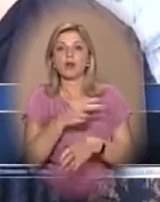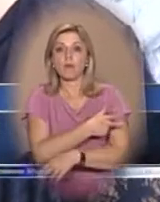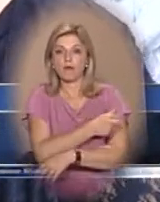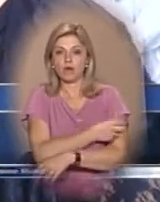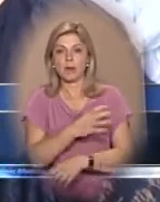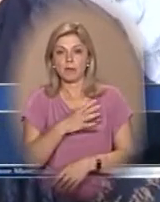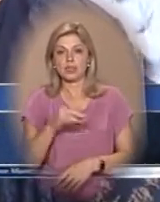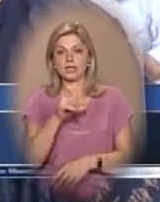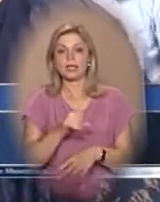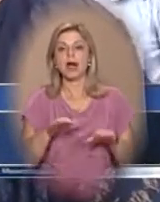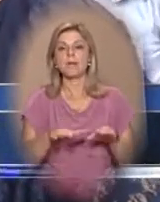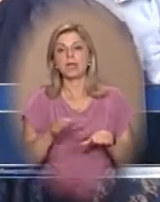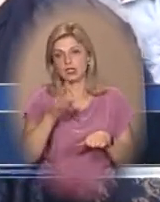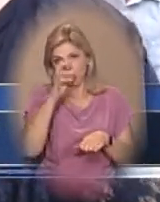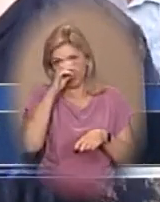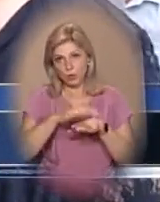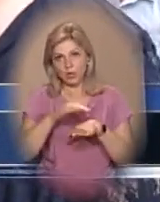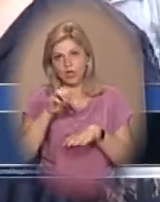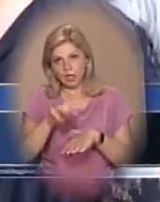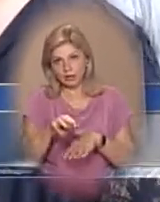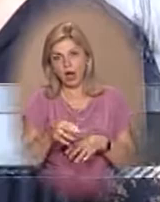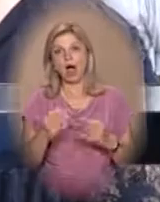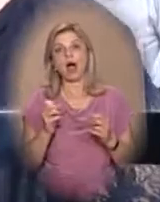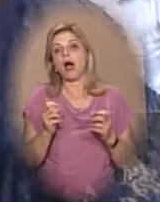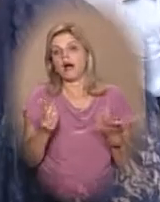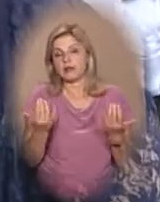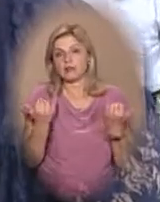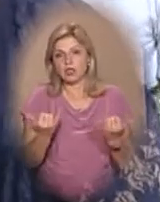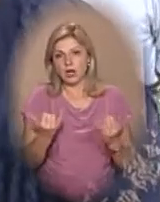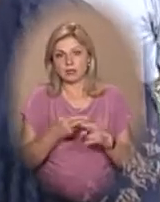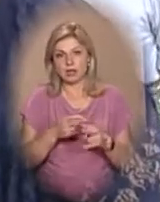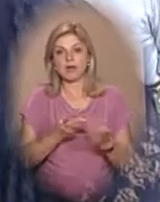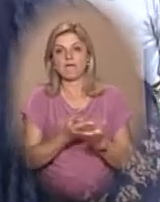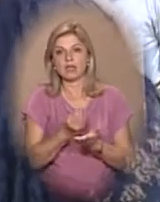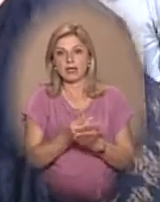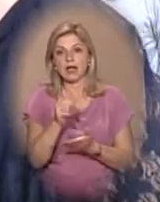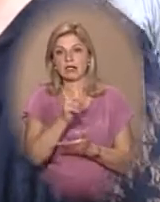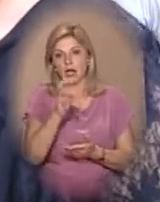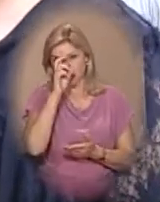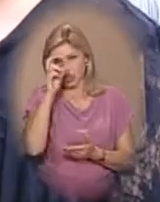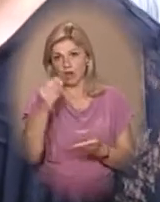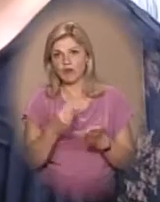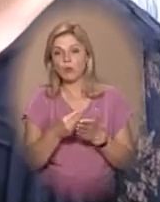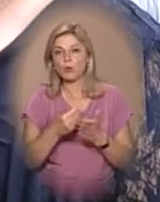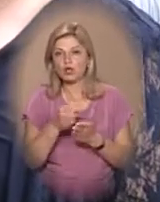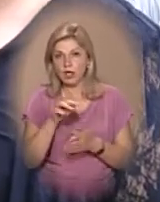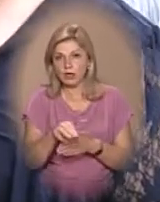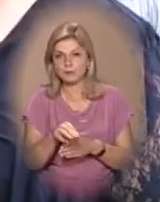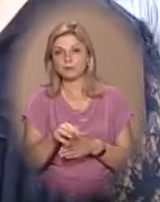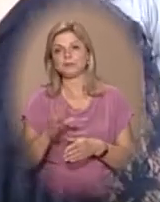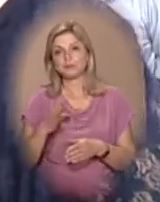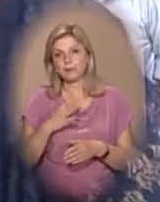рахунок місцевого бюджету. Так як зараз це вже фінансується за рахунок державного бюджету,